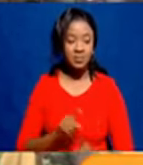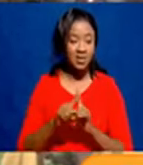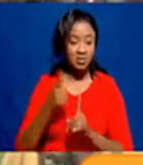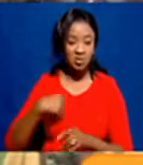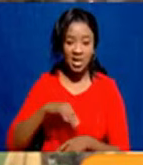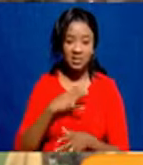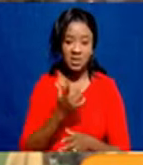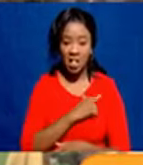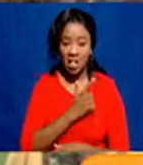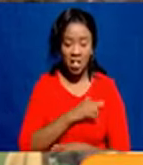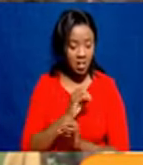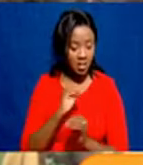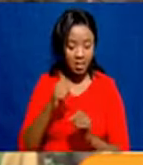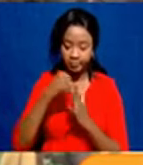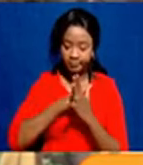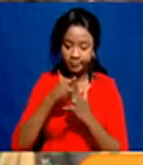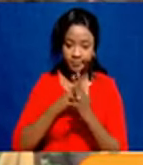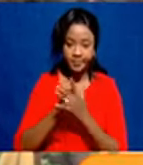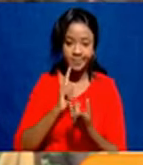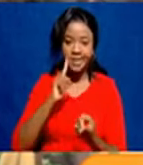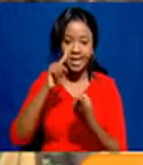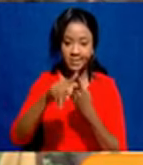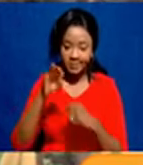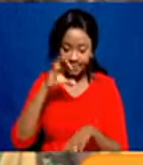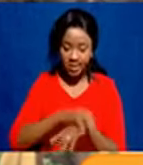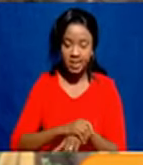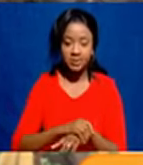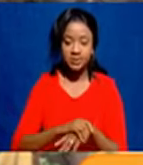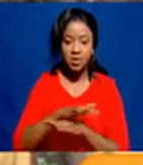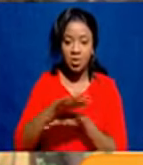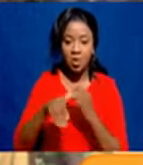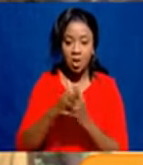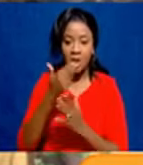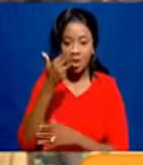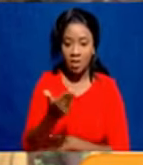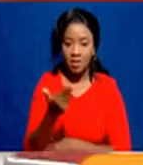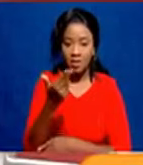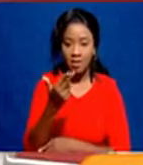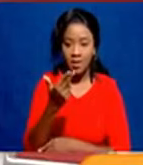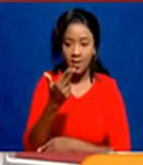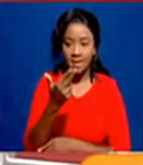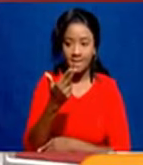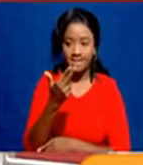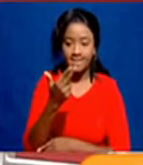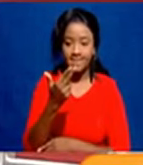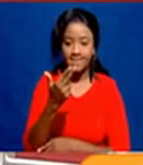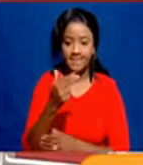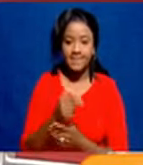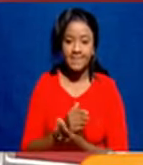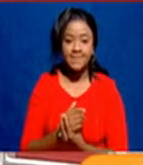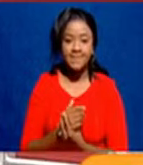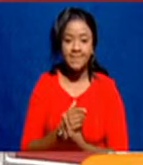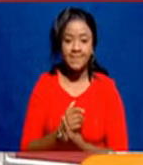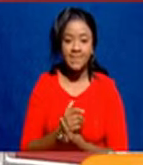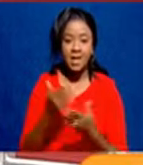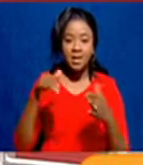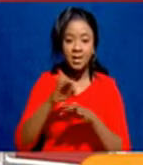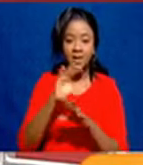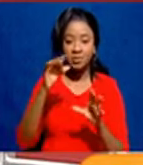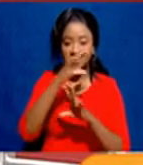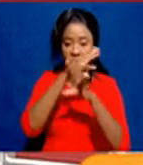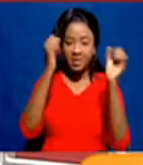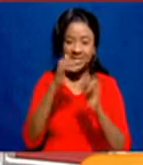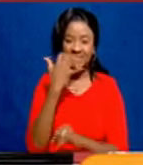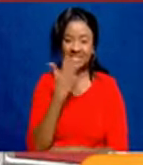rest until the firearms have been surrendered. Na mtazamaji, naibu rais